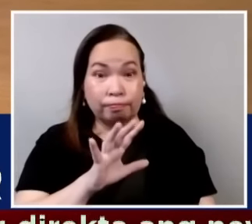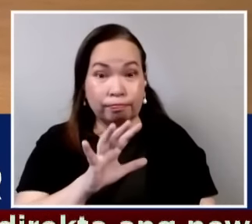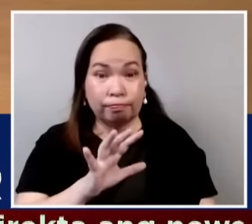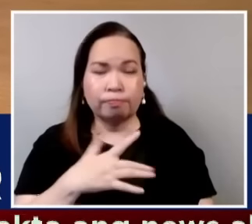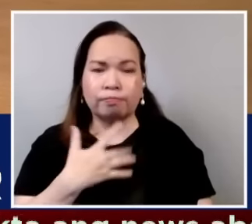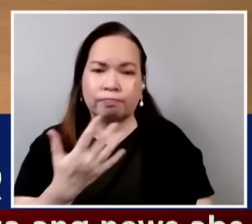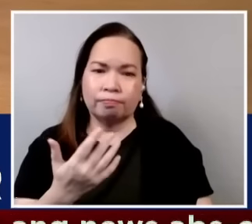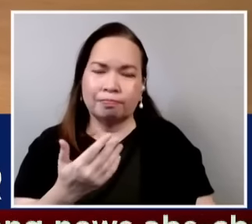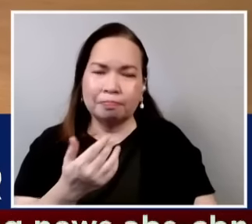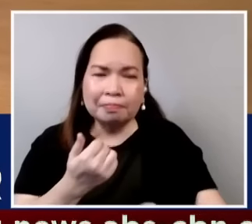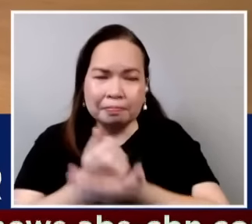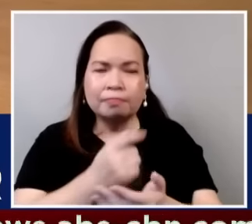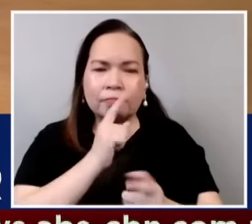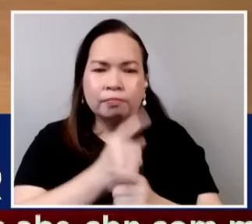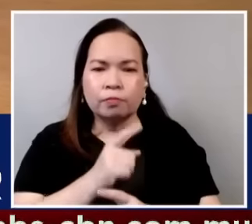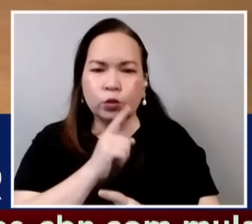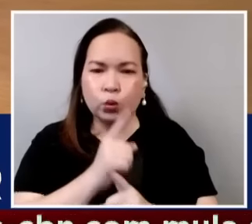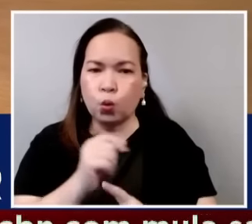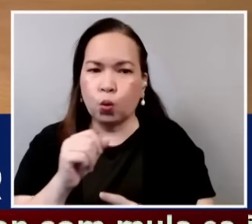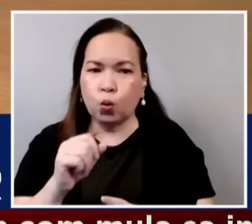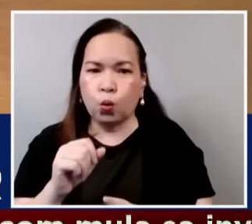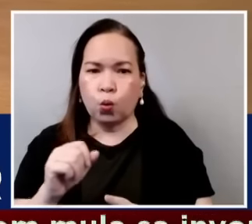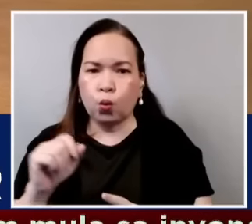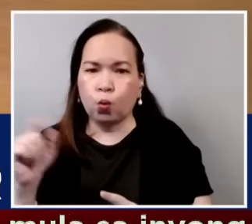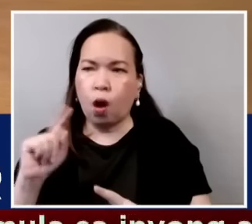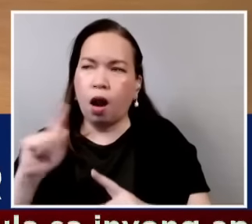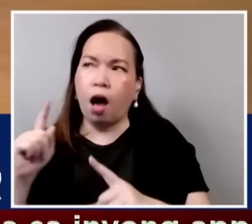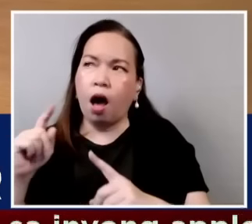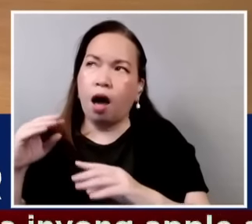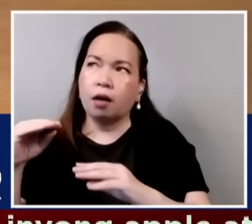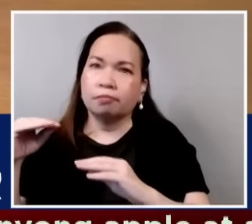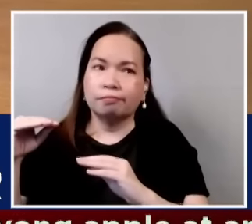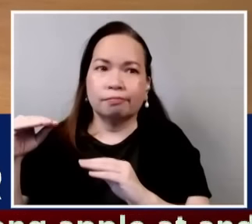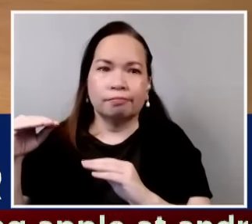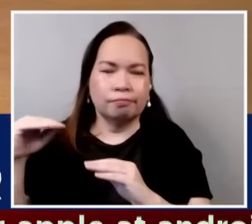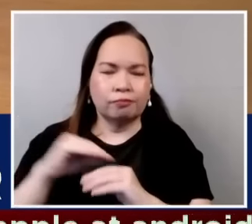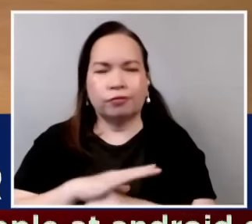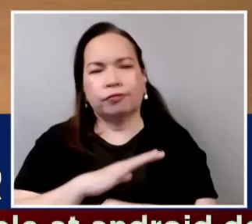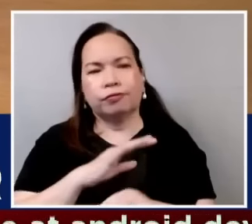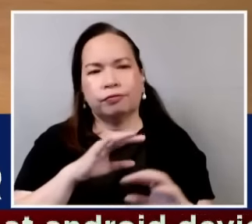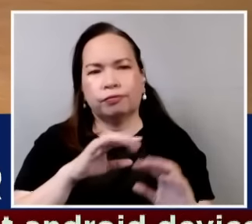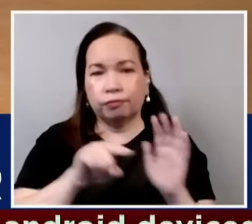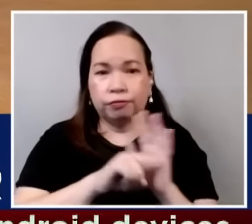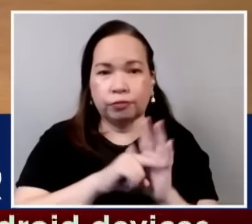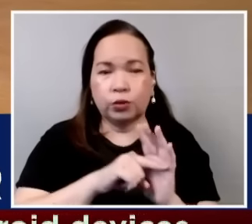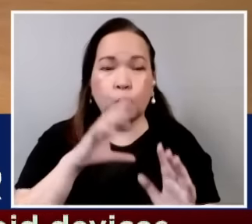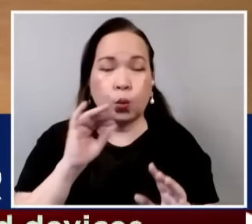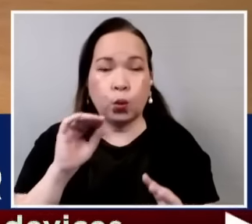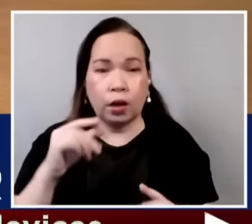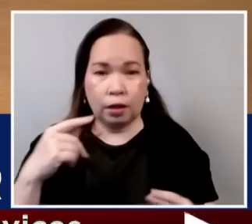to guarantee that no effects are felt by those in the uniformed services.